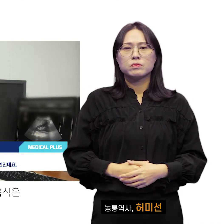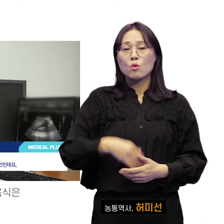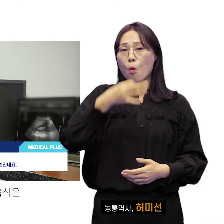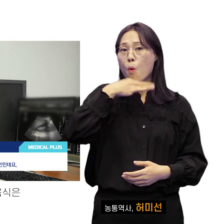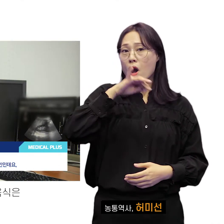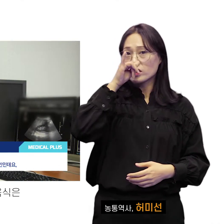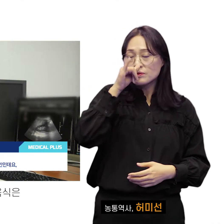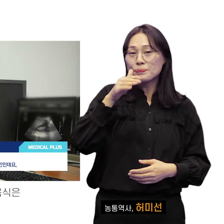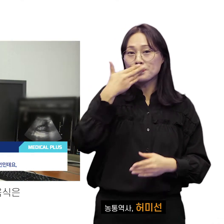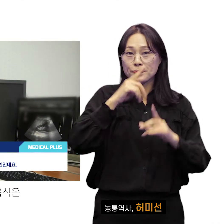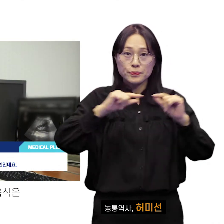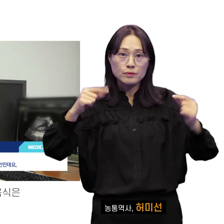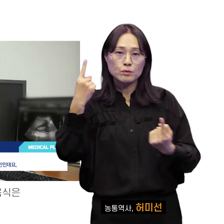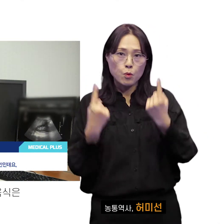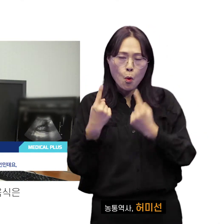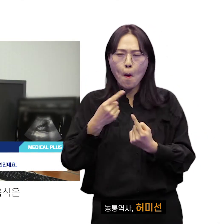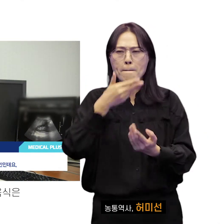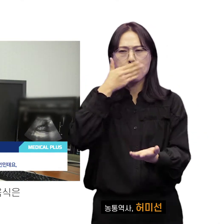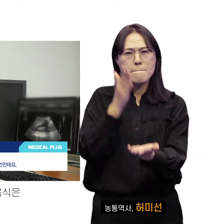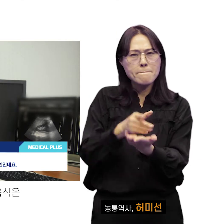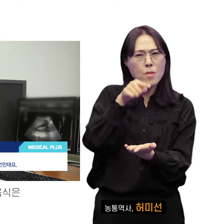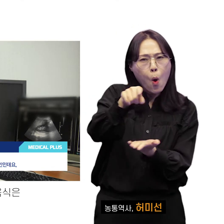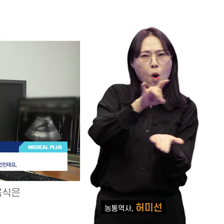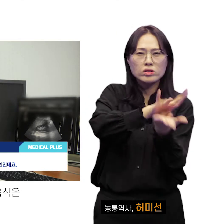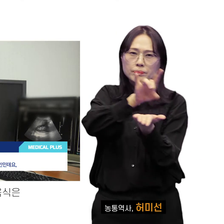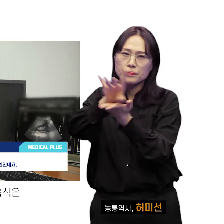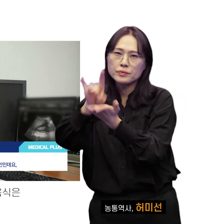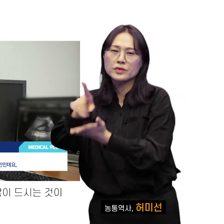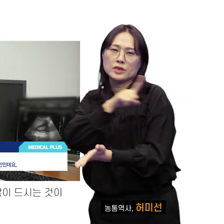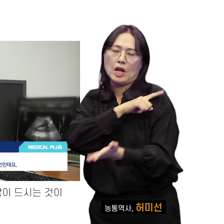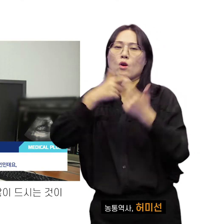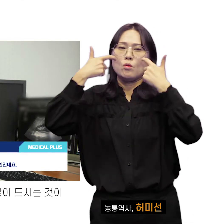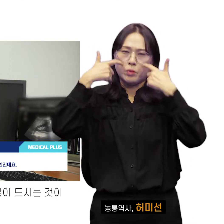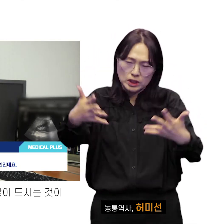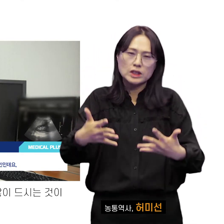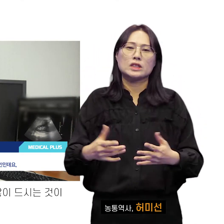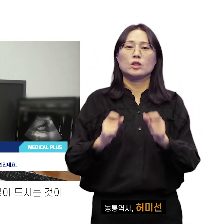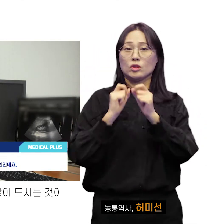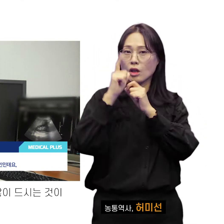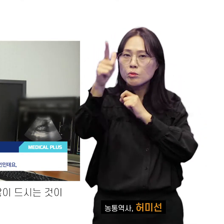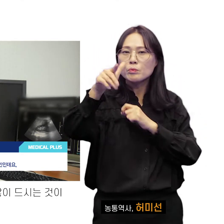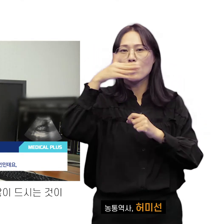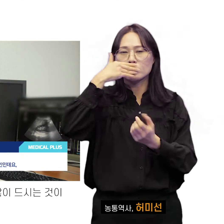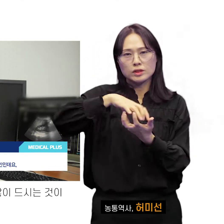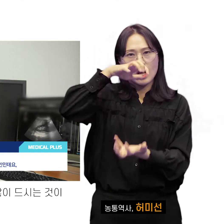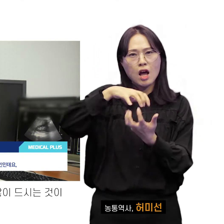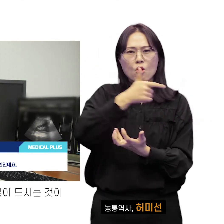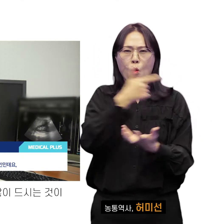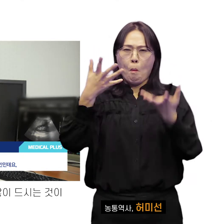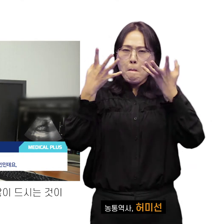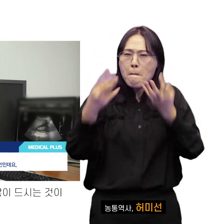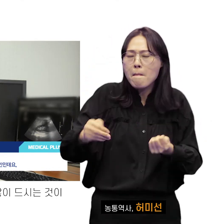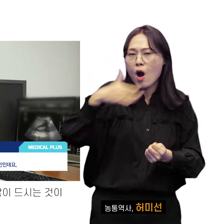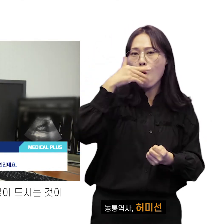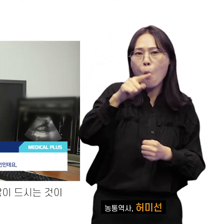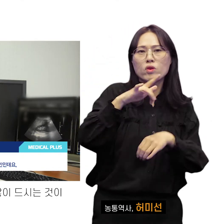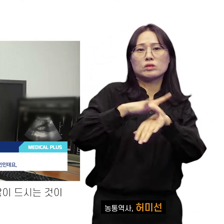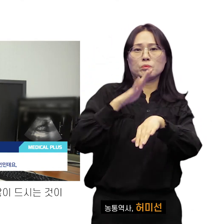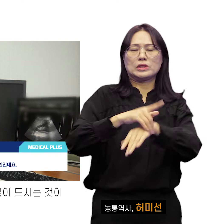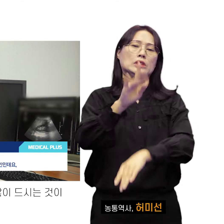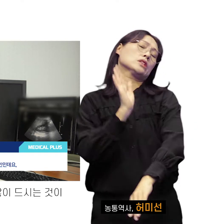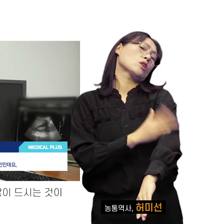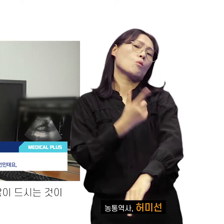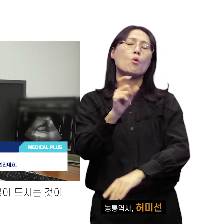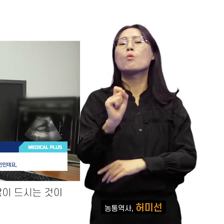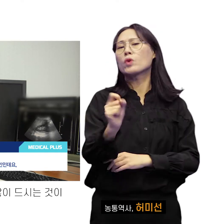도움이 되는 음식보다는 피해야 할 음식은 명확한 것 같습니다. 비교적 칼로리가 높은 음식들을 너무 많이 드시는 것이